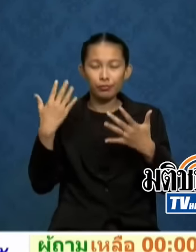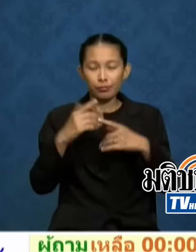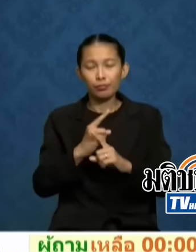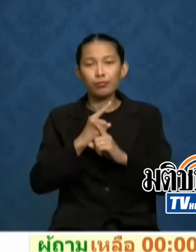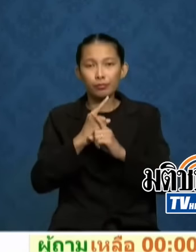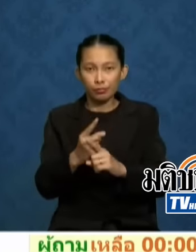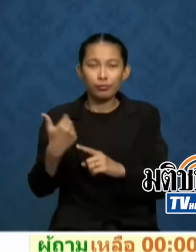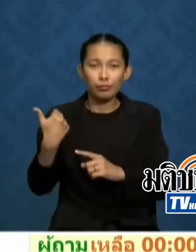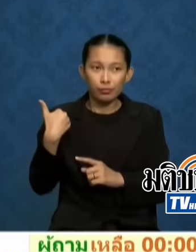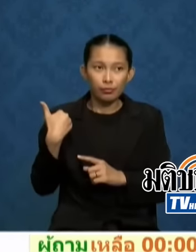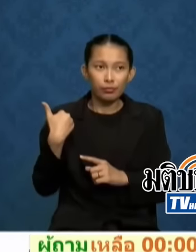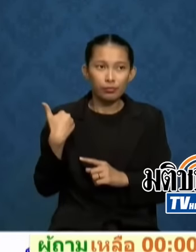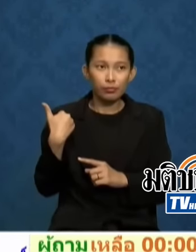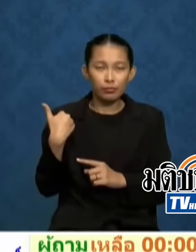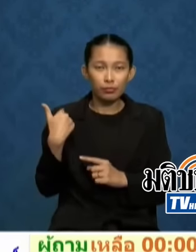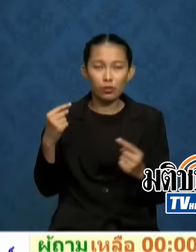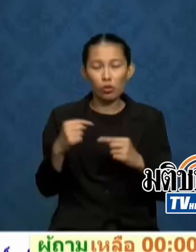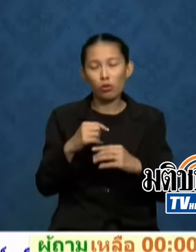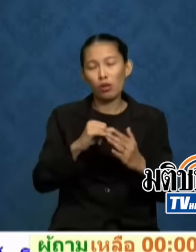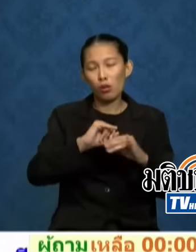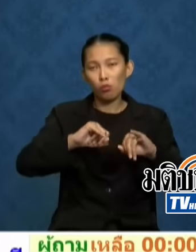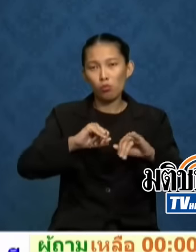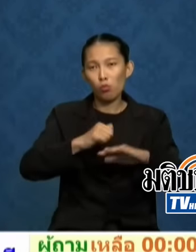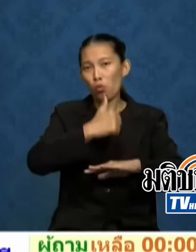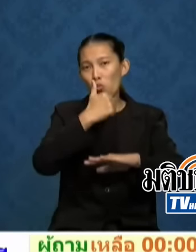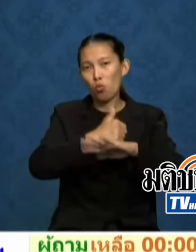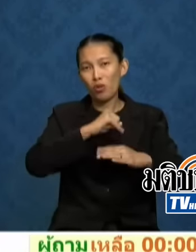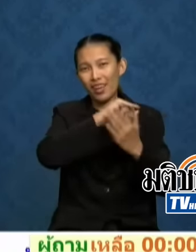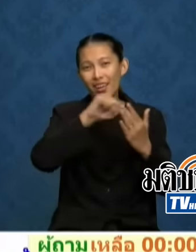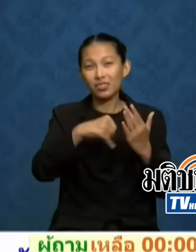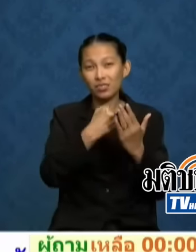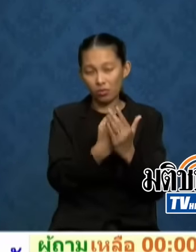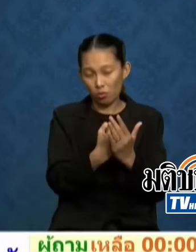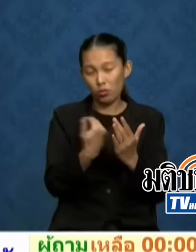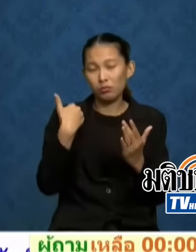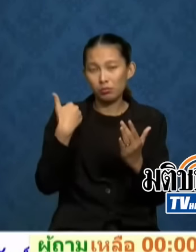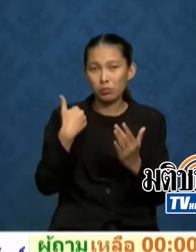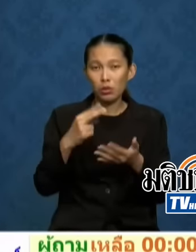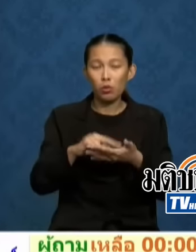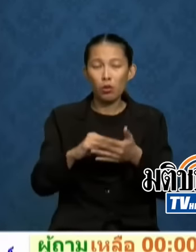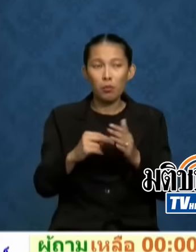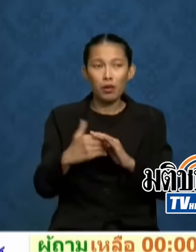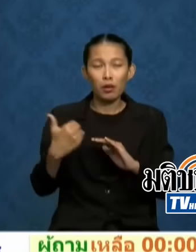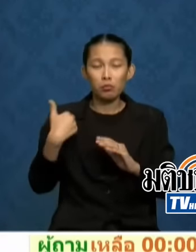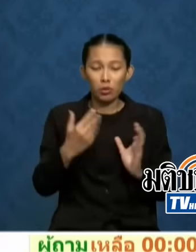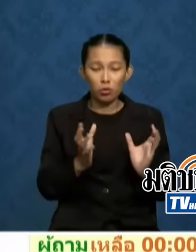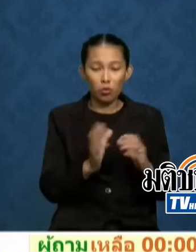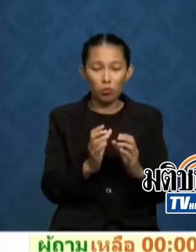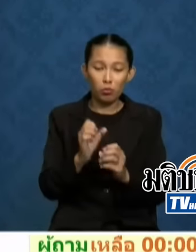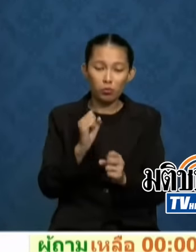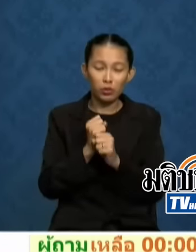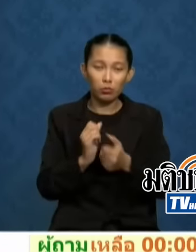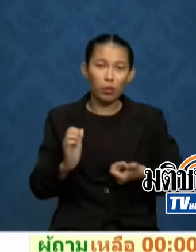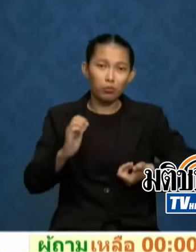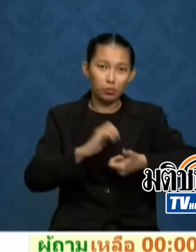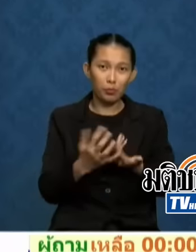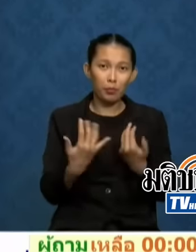ามนะครับโดยผู้ว่าการจังหวัดนี่แหละครับในระดับจังหวัดเนี่ยนะครับซึ่งมีหน่วยงานหลายหน่วยงานมาร่วมบูรณา